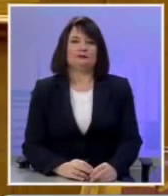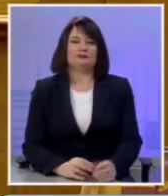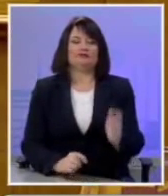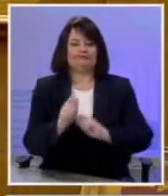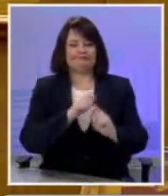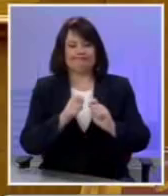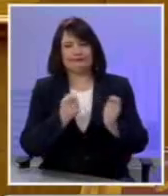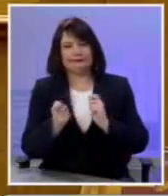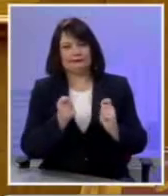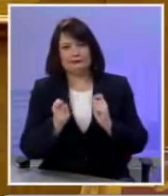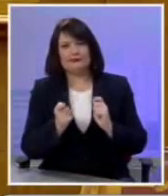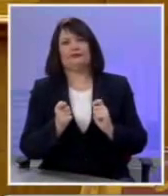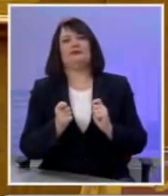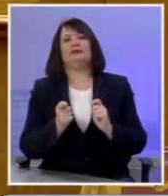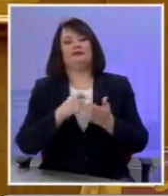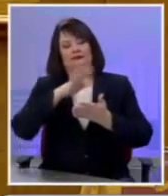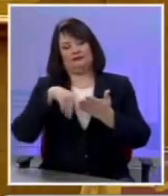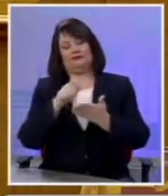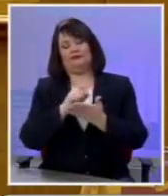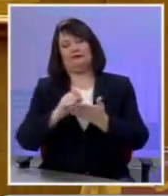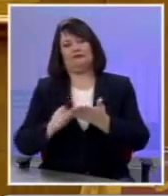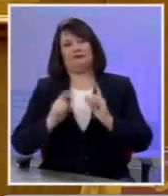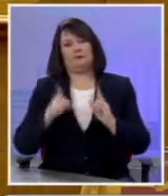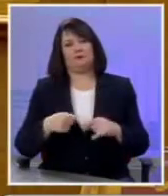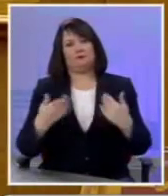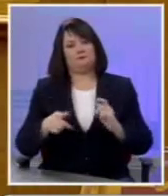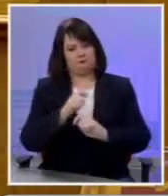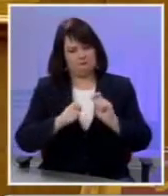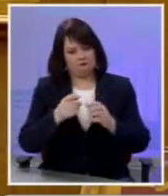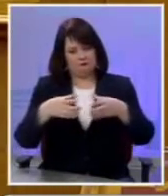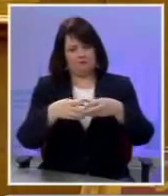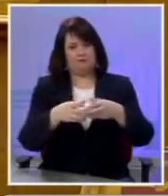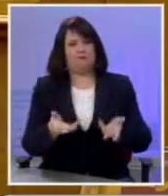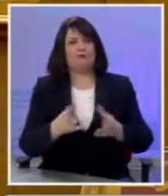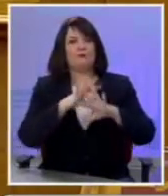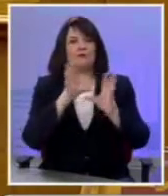συγκρότησή του, στα κείμενα που αποφασίστηκε η συγκρότησή του. Και όλα αυτά